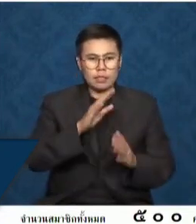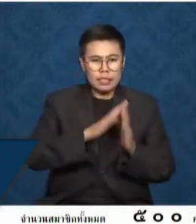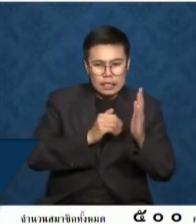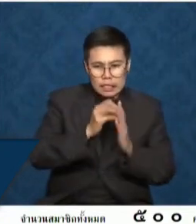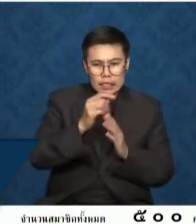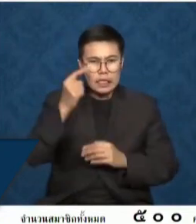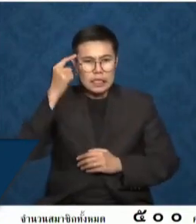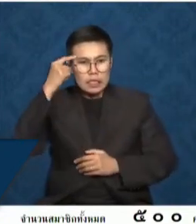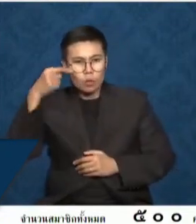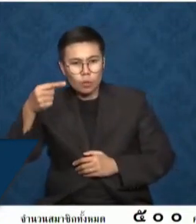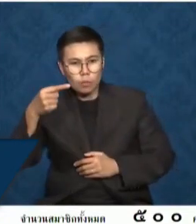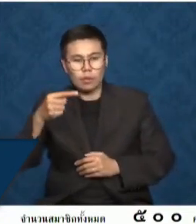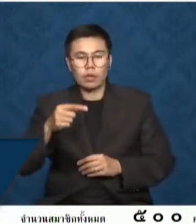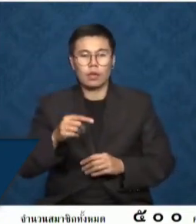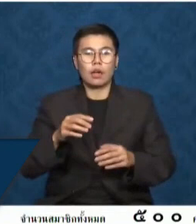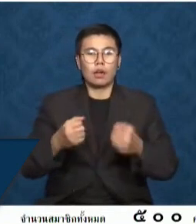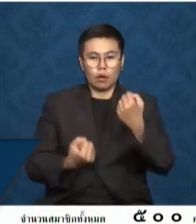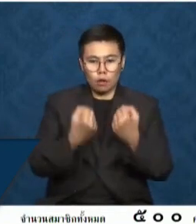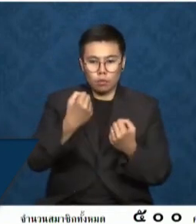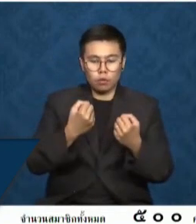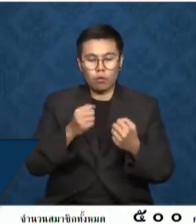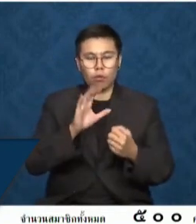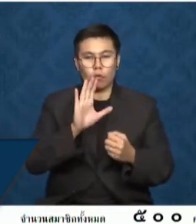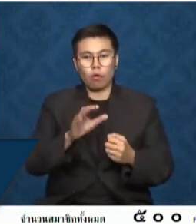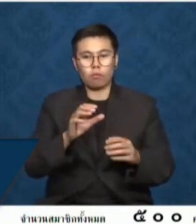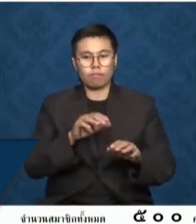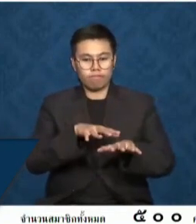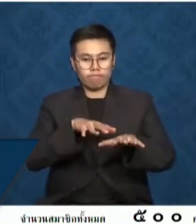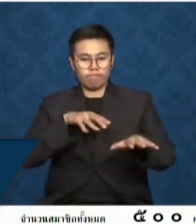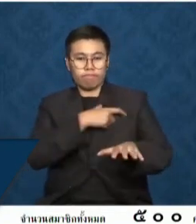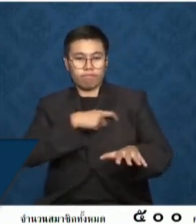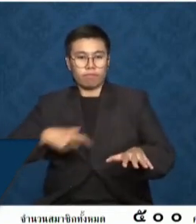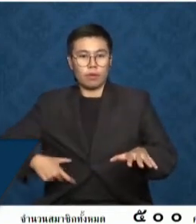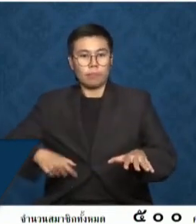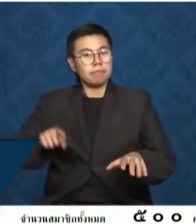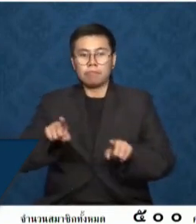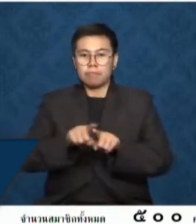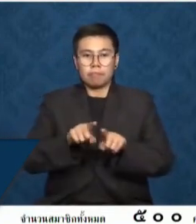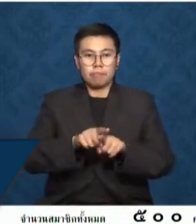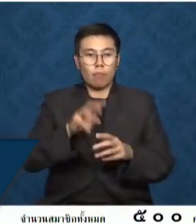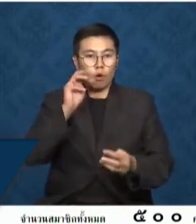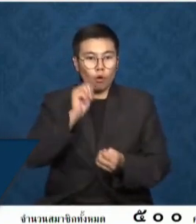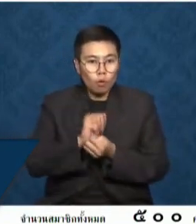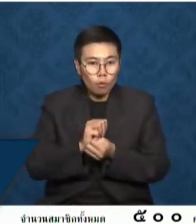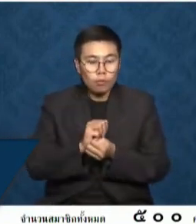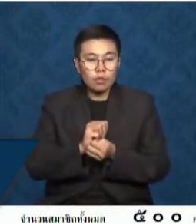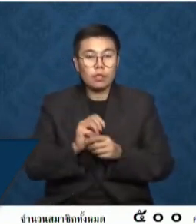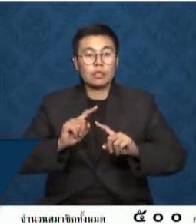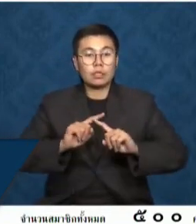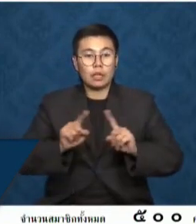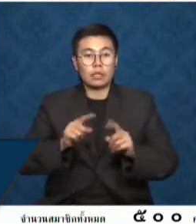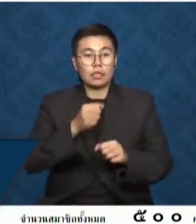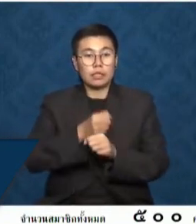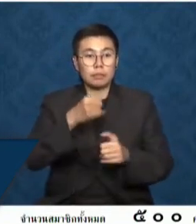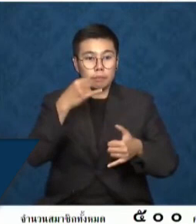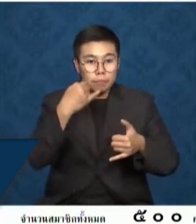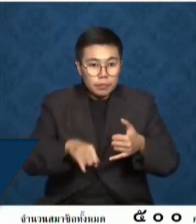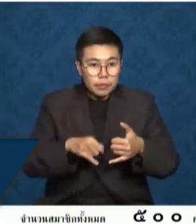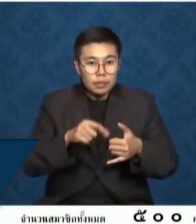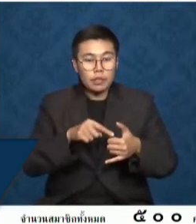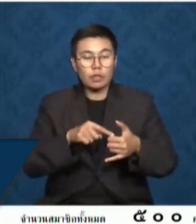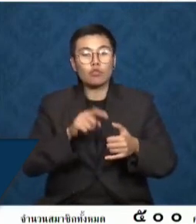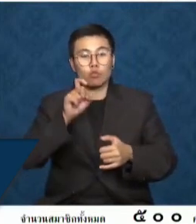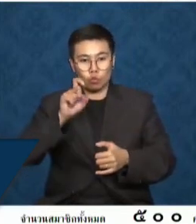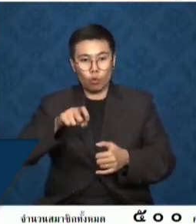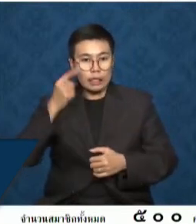ขติในเรื่องขบวนเสด็จก็เช่นเดียวกันความเหมาะสมเป็นเรื่องนึงค่ะแต่ความได้สัดส่วนของความผิดก็เป็นอีกเรื่องนึงที่